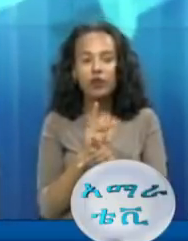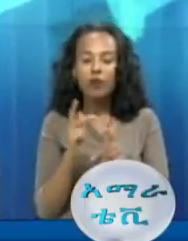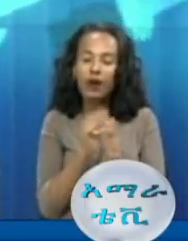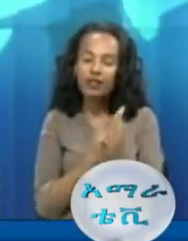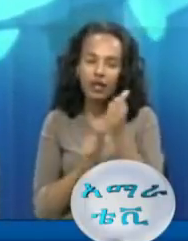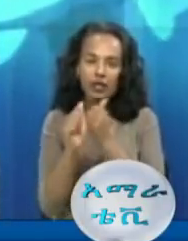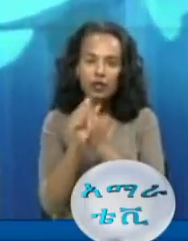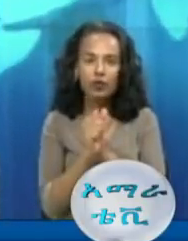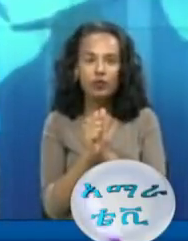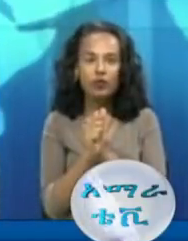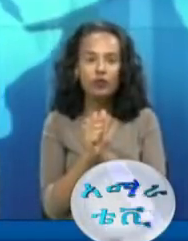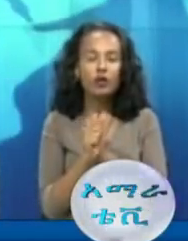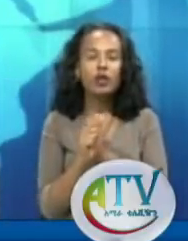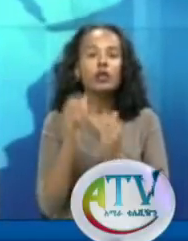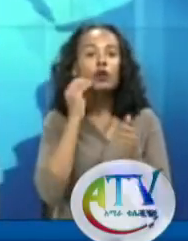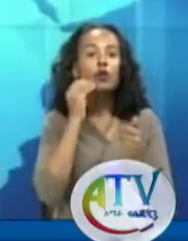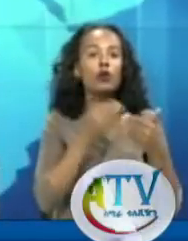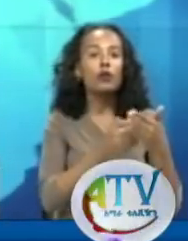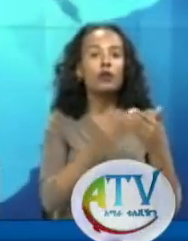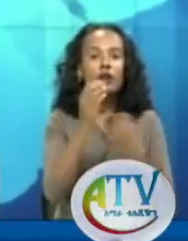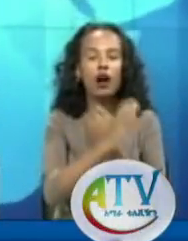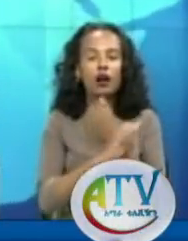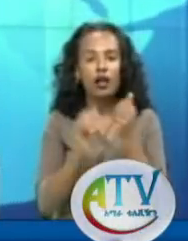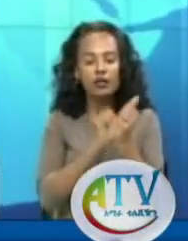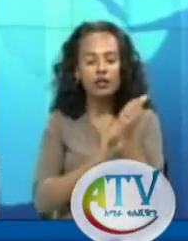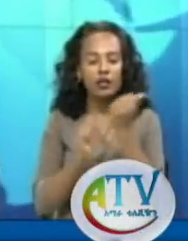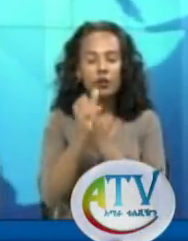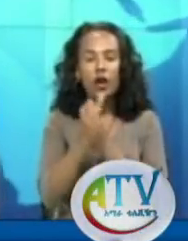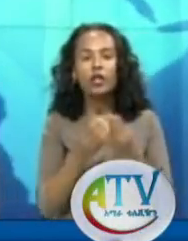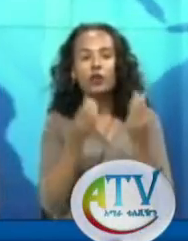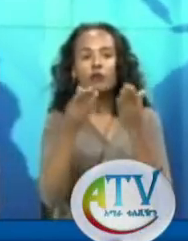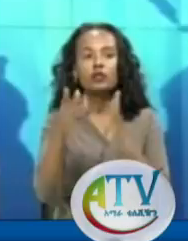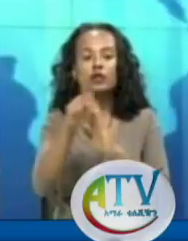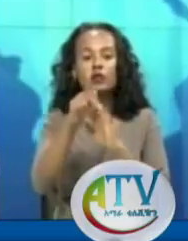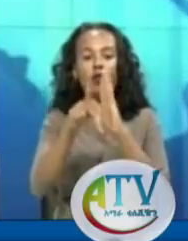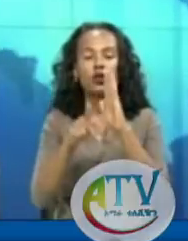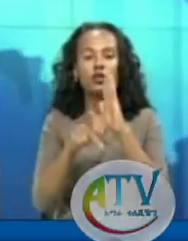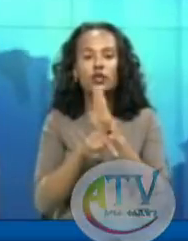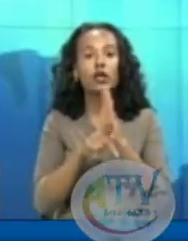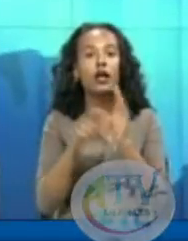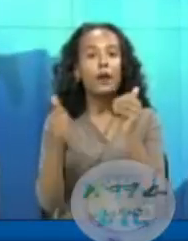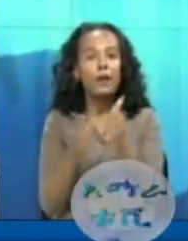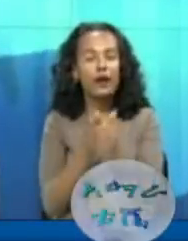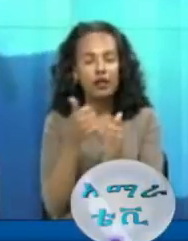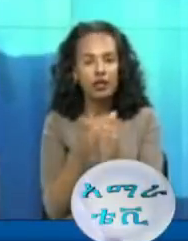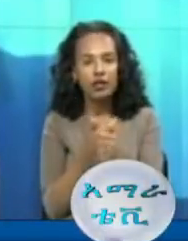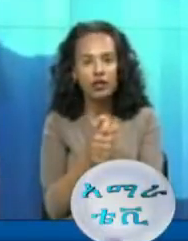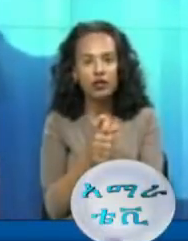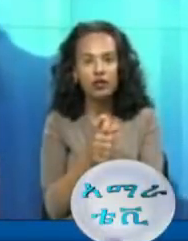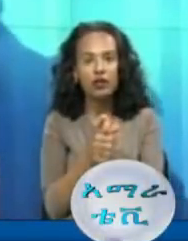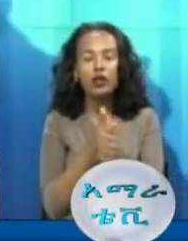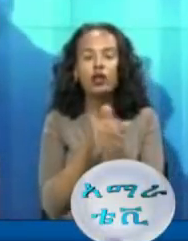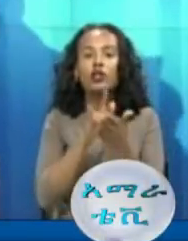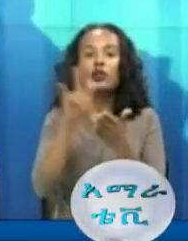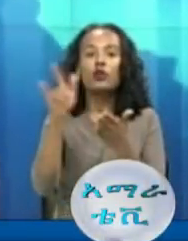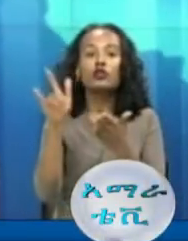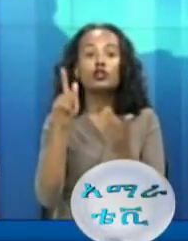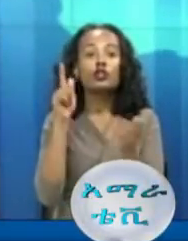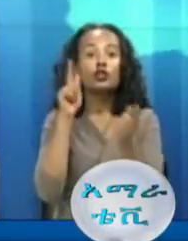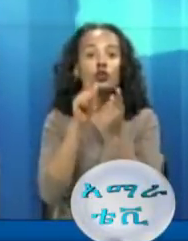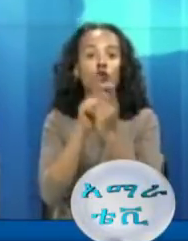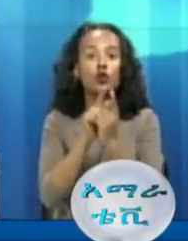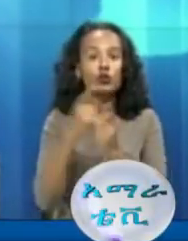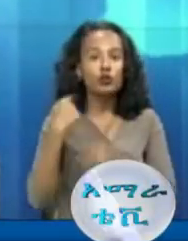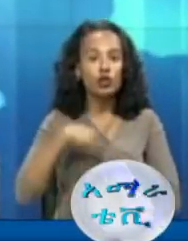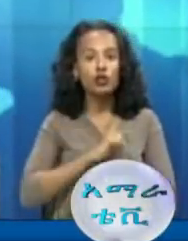ማስቀደም ለጎረቤት ሀገራት ቅድሚያ የሚሰጥ ፖሊሲን መከተል የውጭ